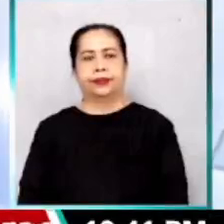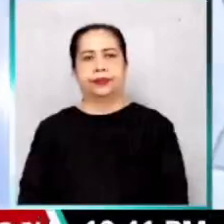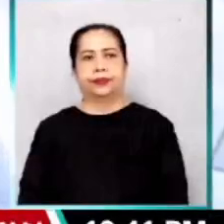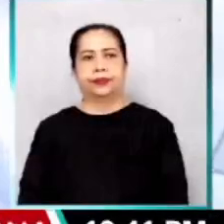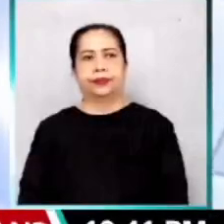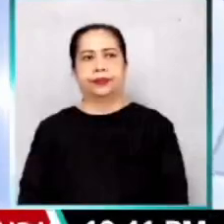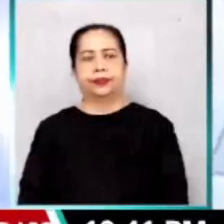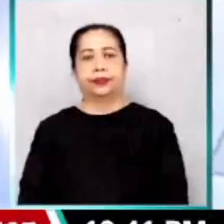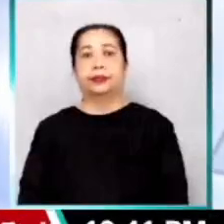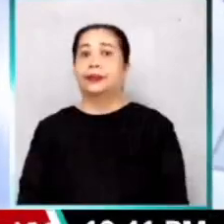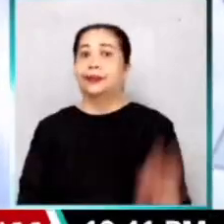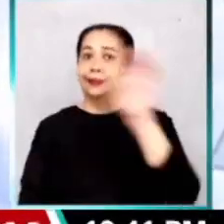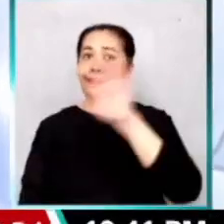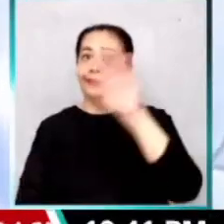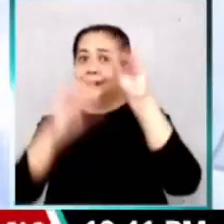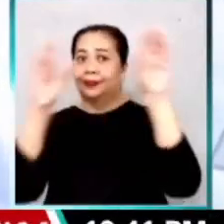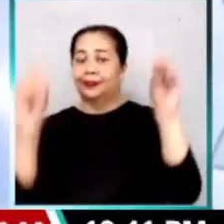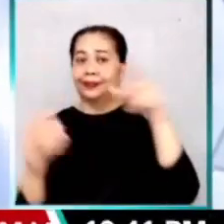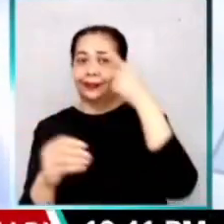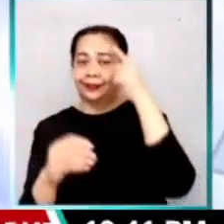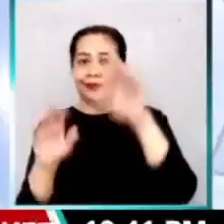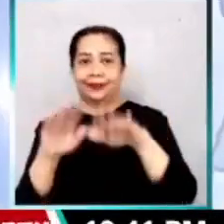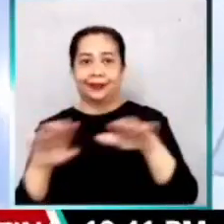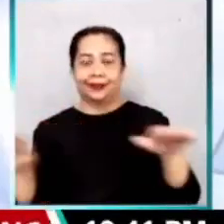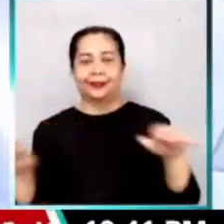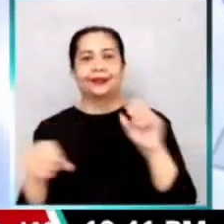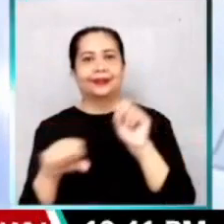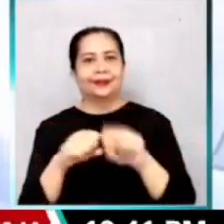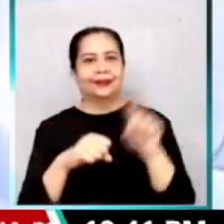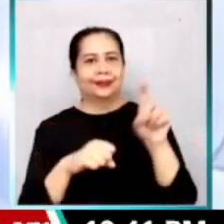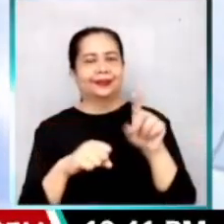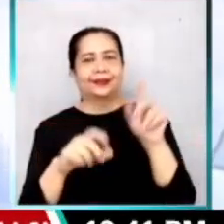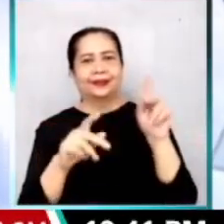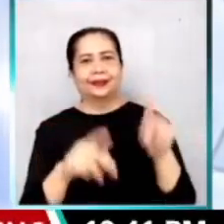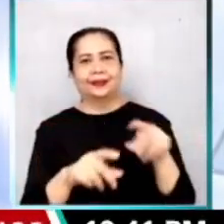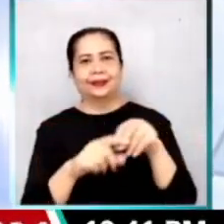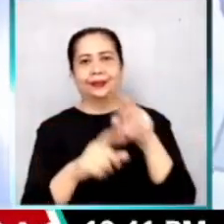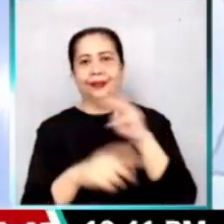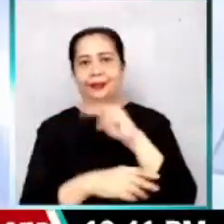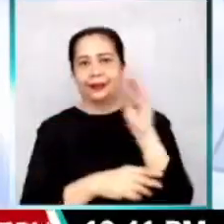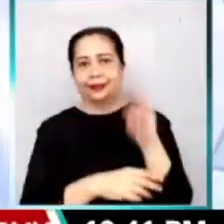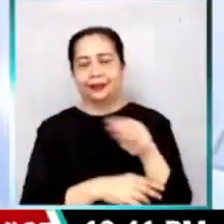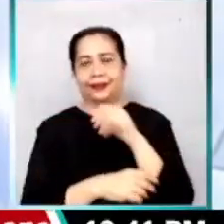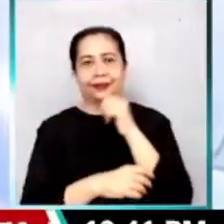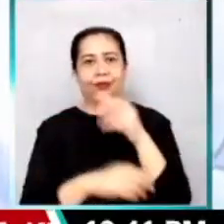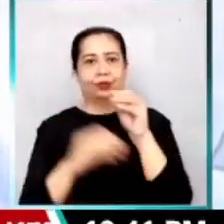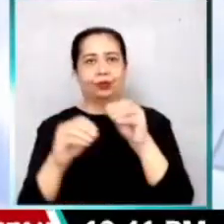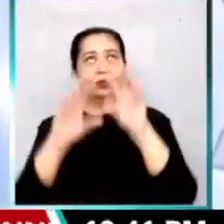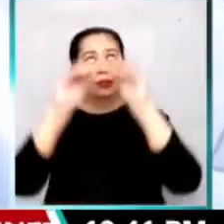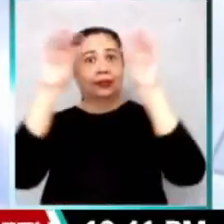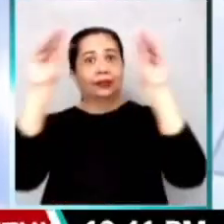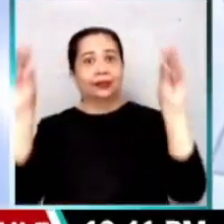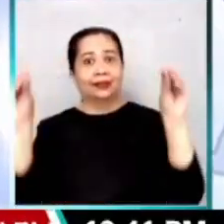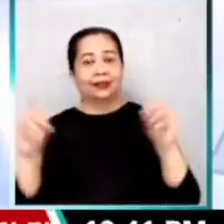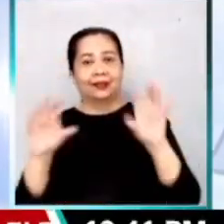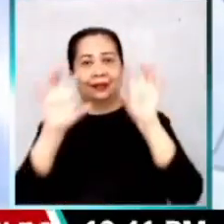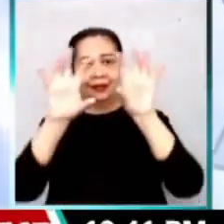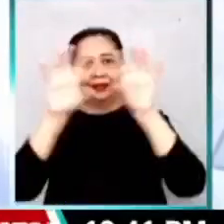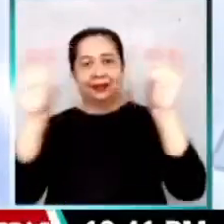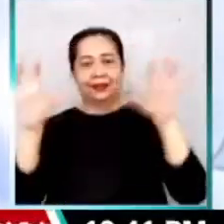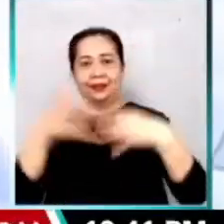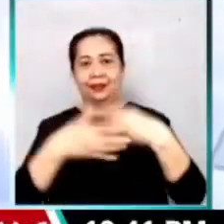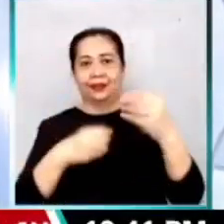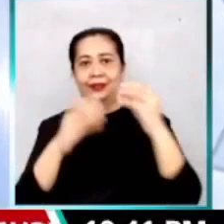ang Pasko raw para sa mga bata. Kaya ang isang residente sa Maynila di lang naglagay ng mga pailaw at dekorasyon sa labas ng kanilang